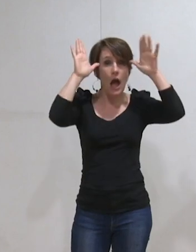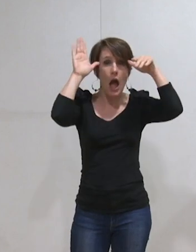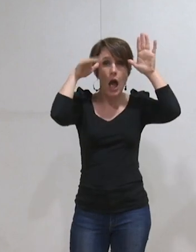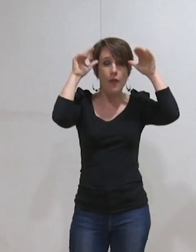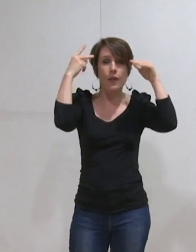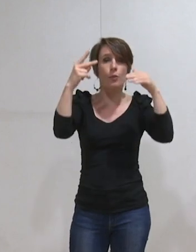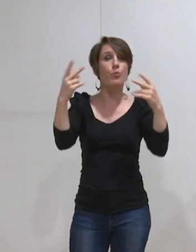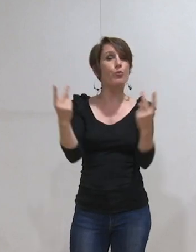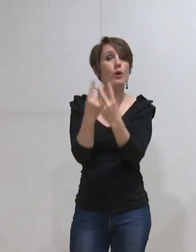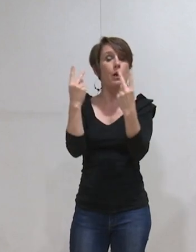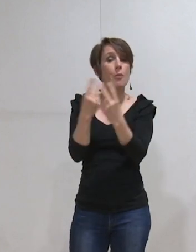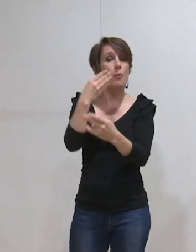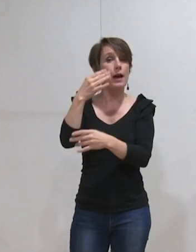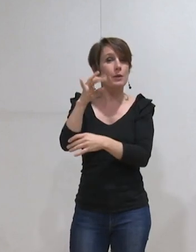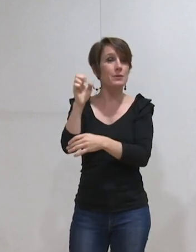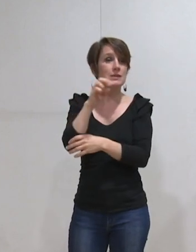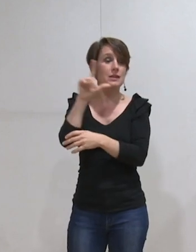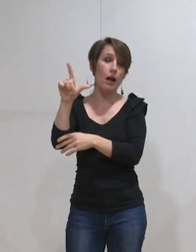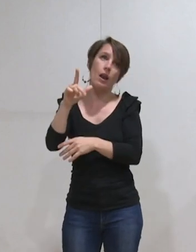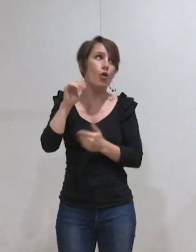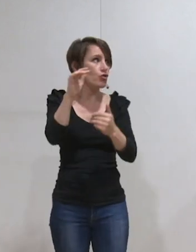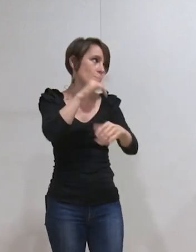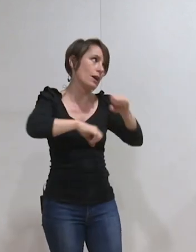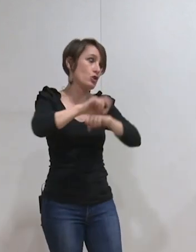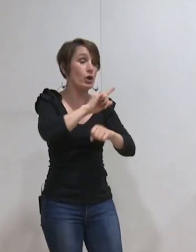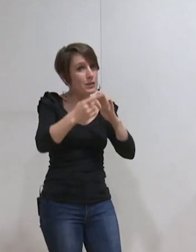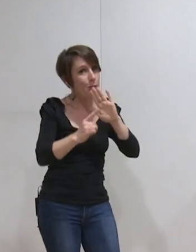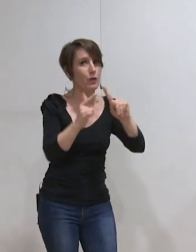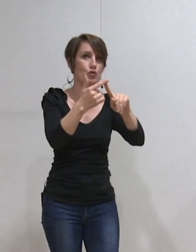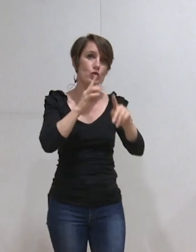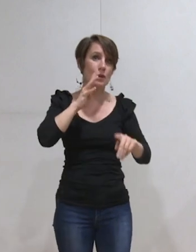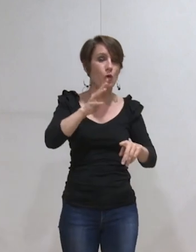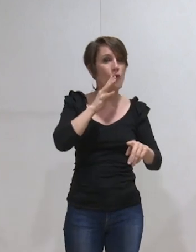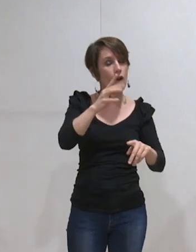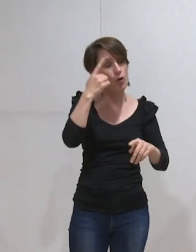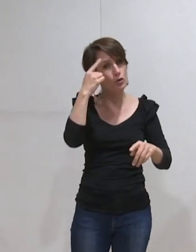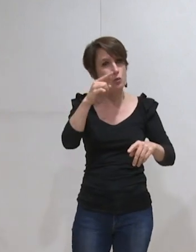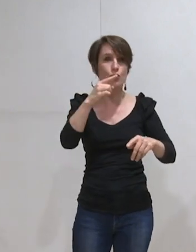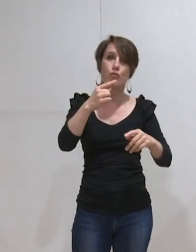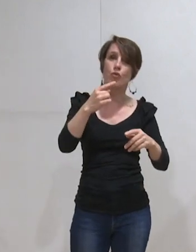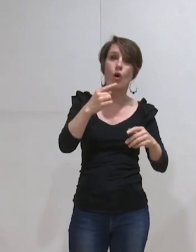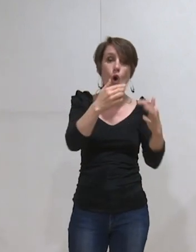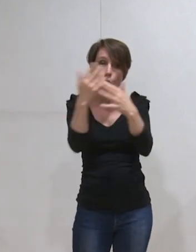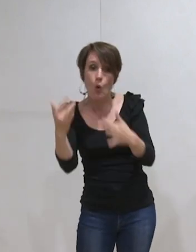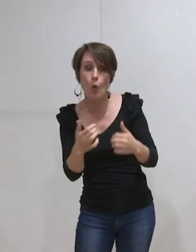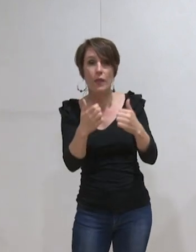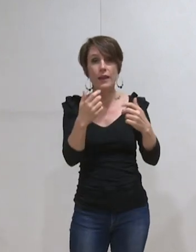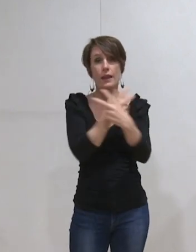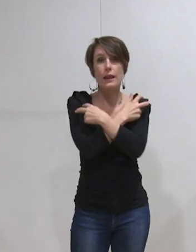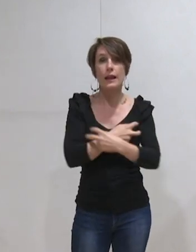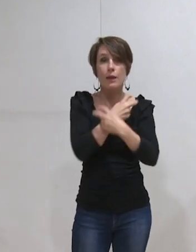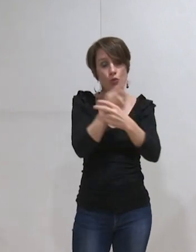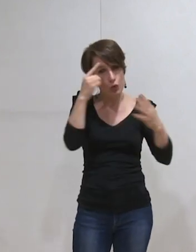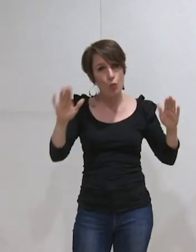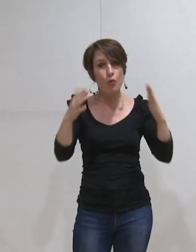temps pour faire une conférence de presse pour compter les moutons sur la Bastille voilà c'est tout il faut pas